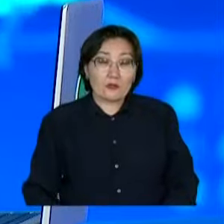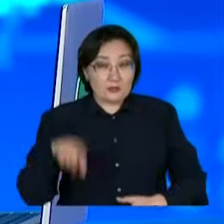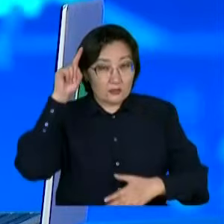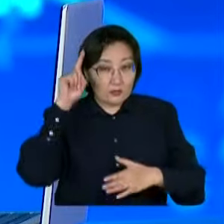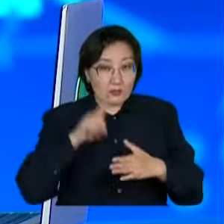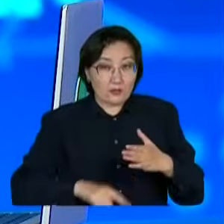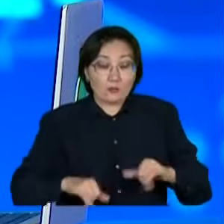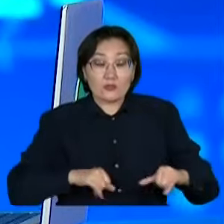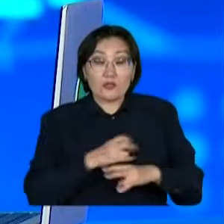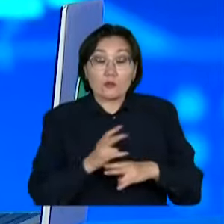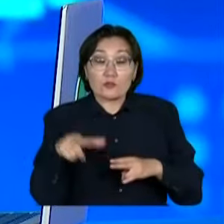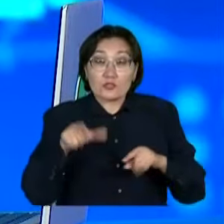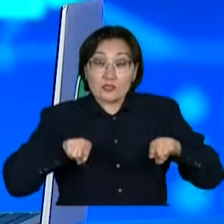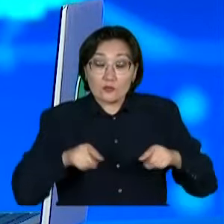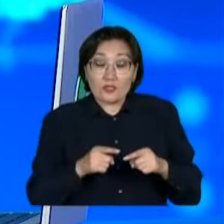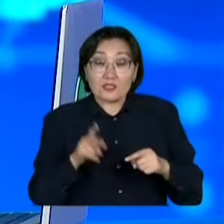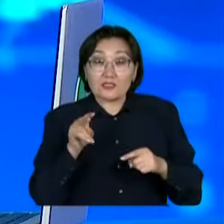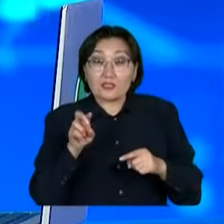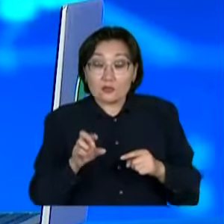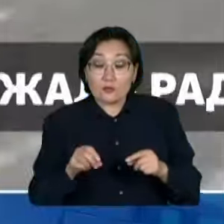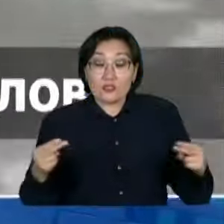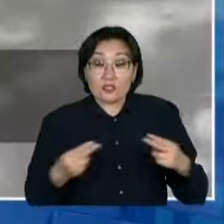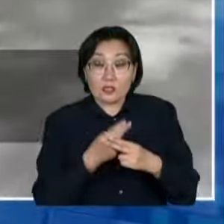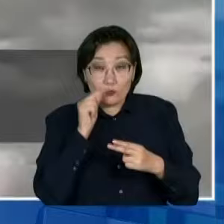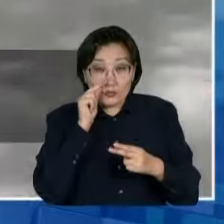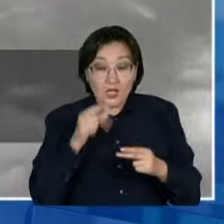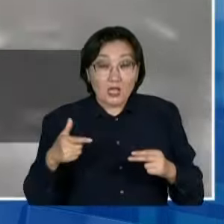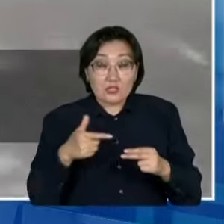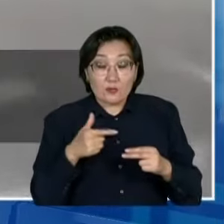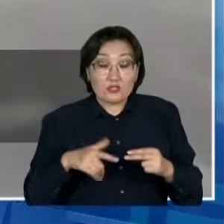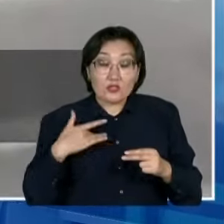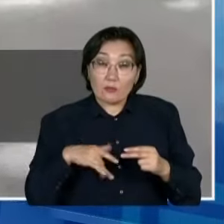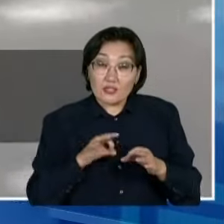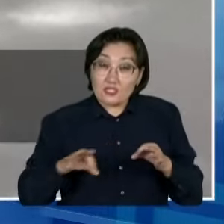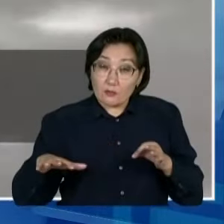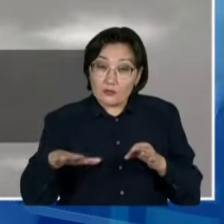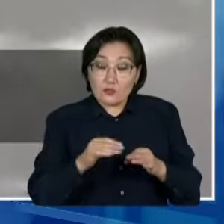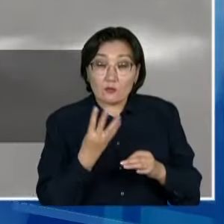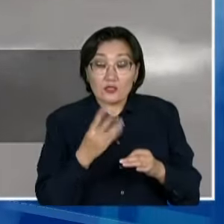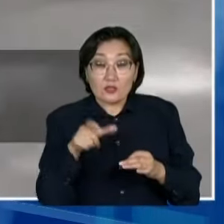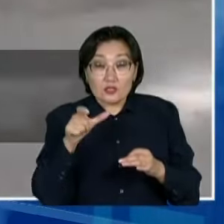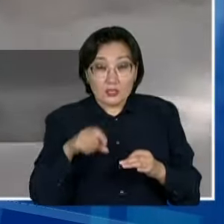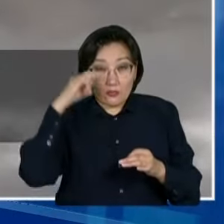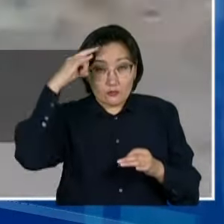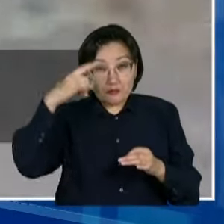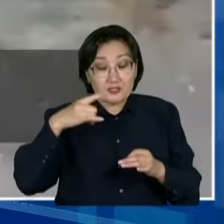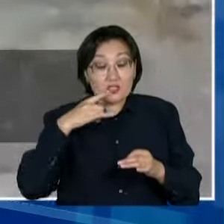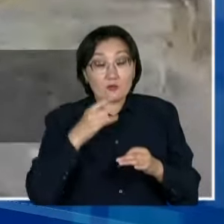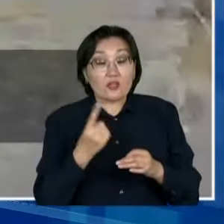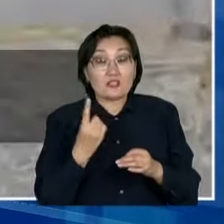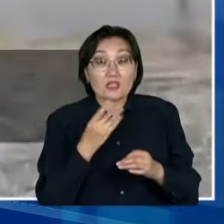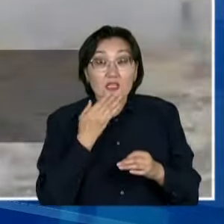Религиозных радикалов задержали сотрудники КМБ в Астане, Шымкенте, Атырауской и Жамбылской областях. 4 граждан Казахстана и